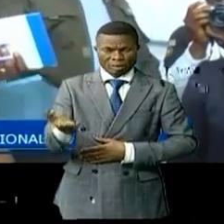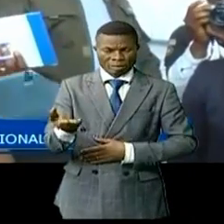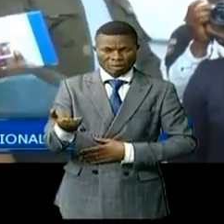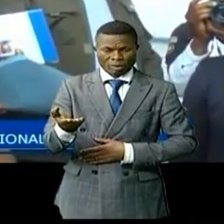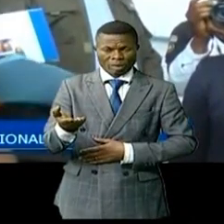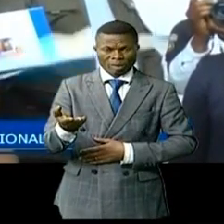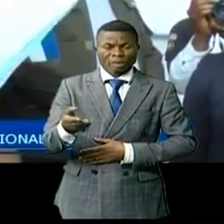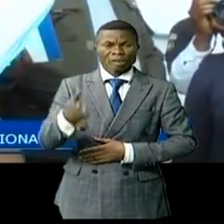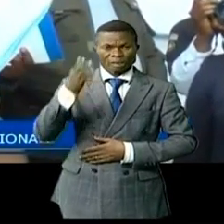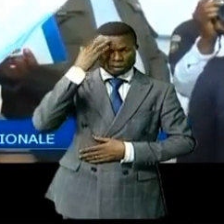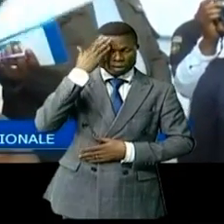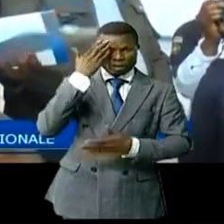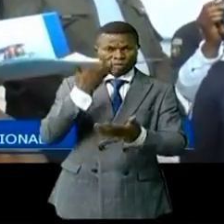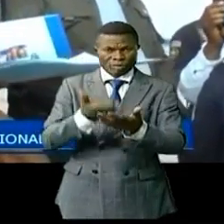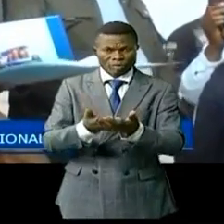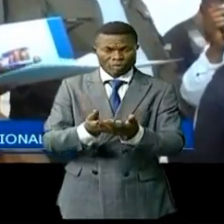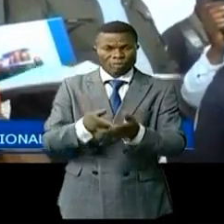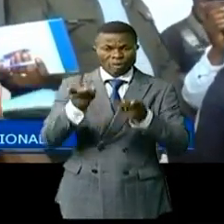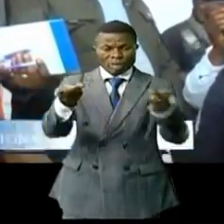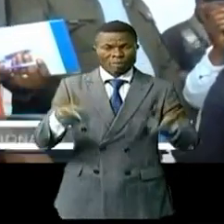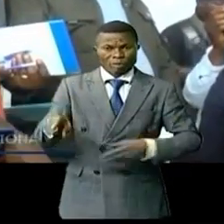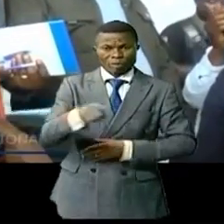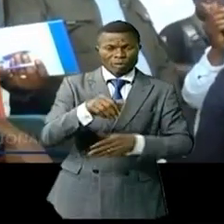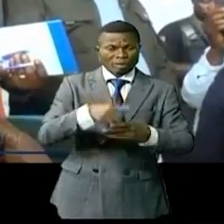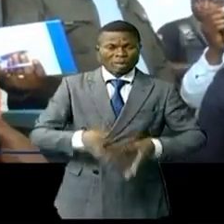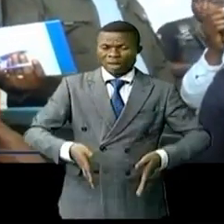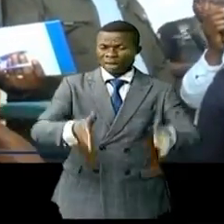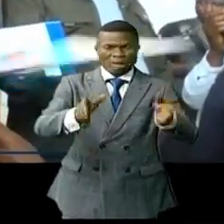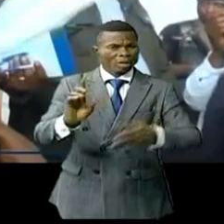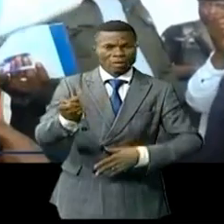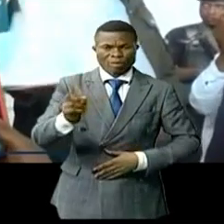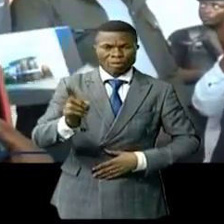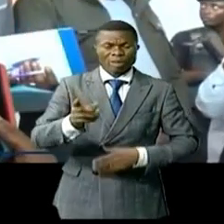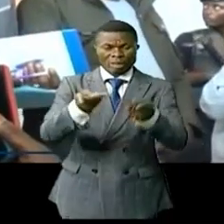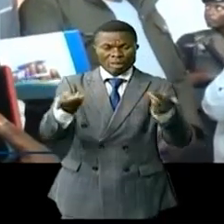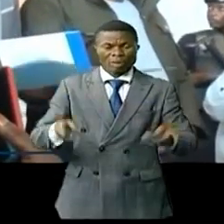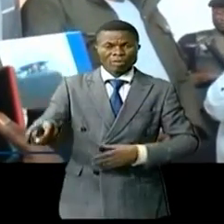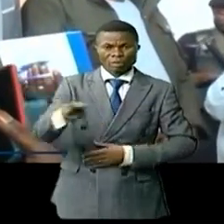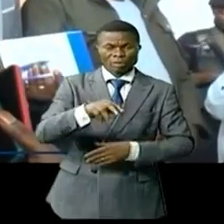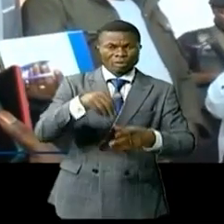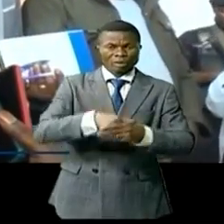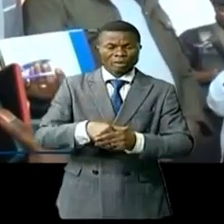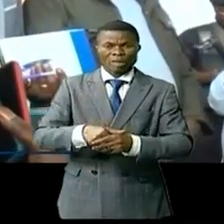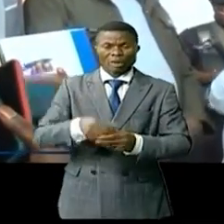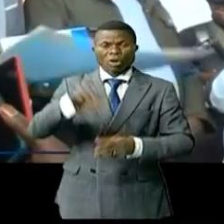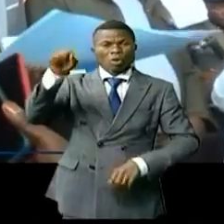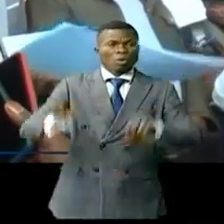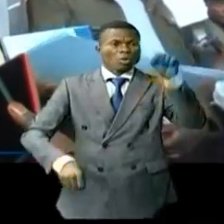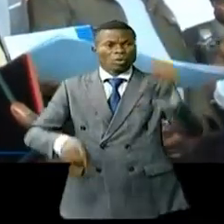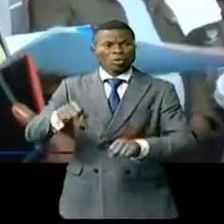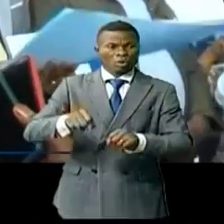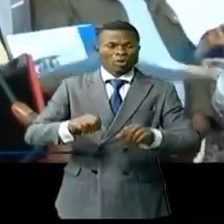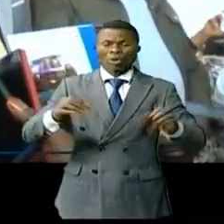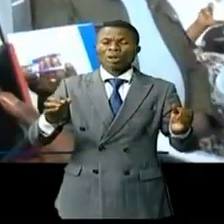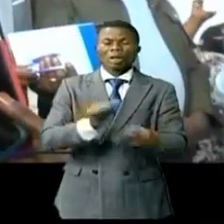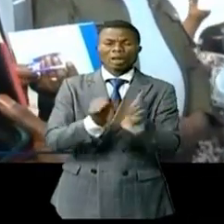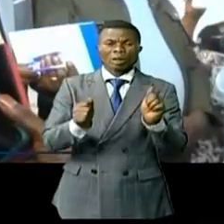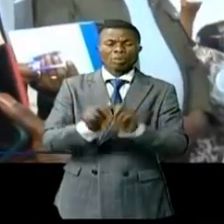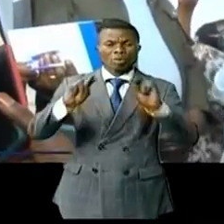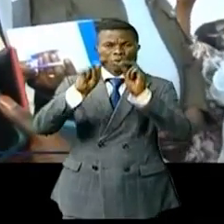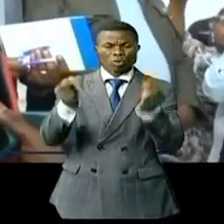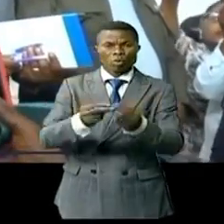Tenez, votre place ce n'est pas dans la rue. Votre place, ce n'est pas dans les manifestations, mais votre place, c'est dans les statuts de